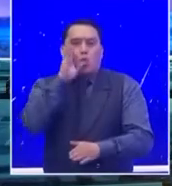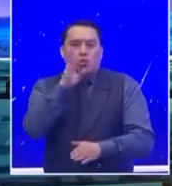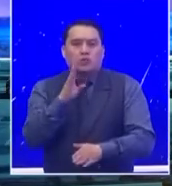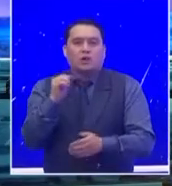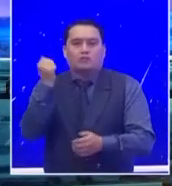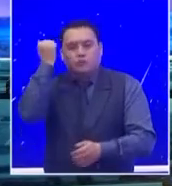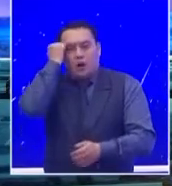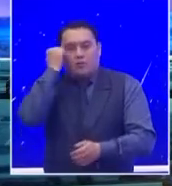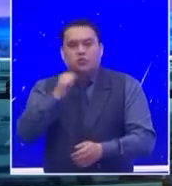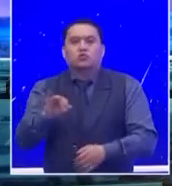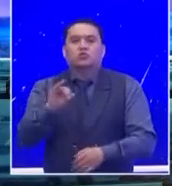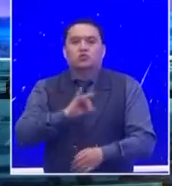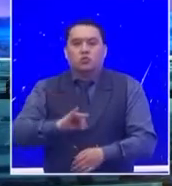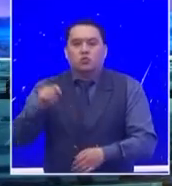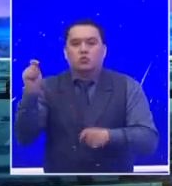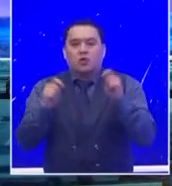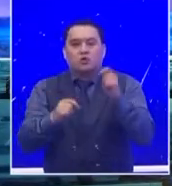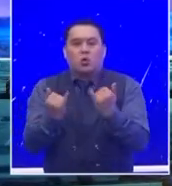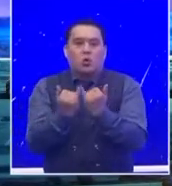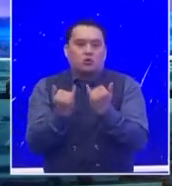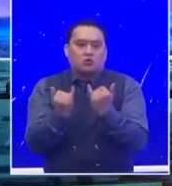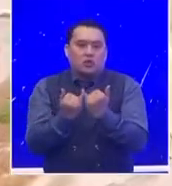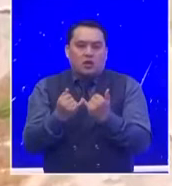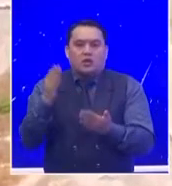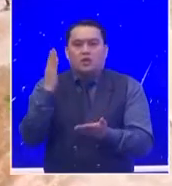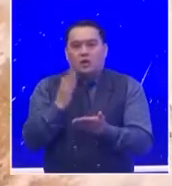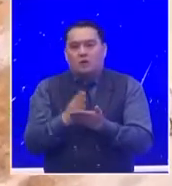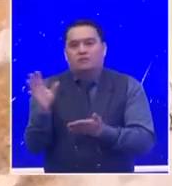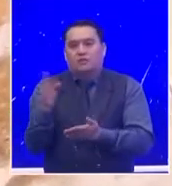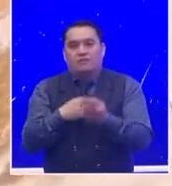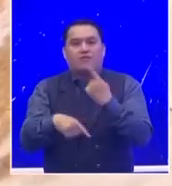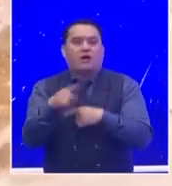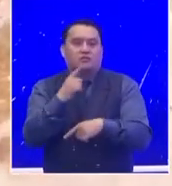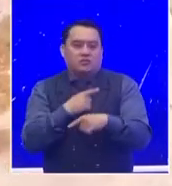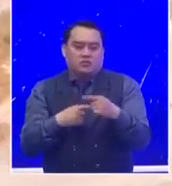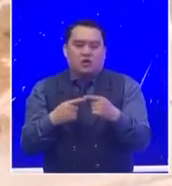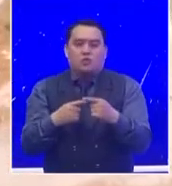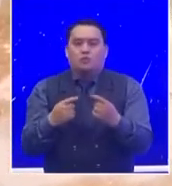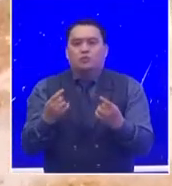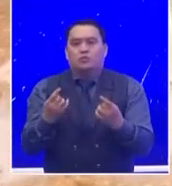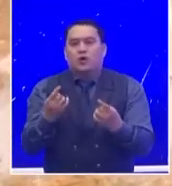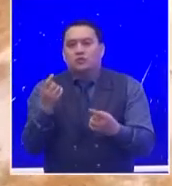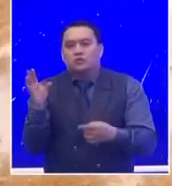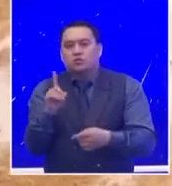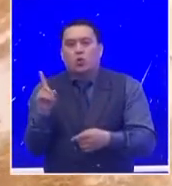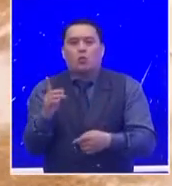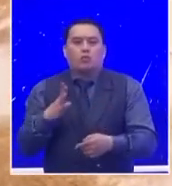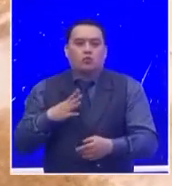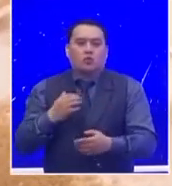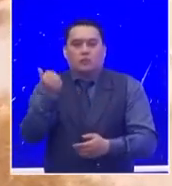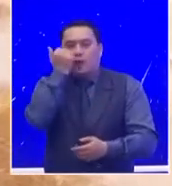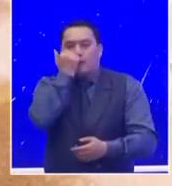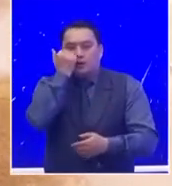раннего утра к памятнику истории стягиваются десятки гостей. Но все они вынуждены возвращаться обратно. Как долго